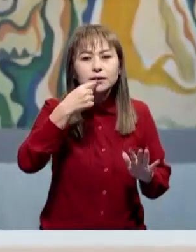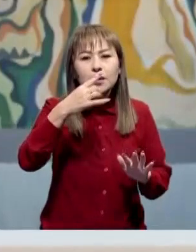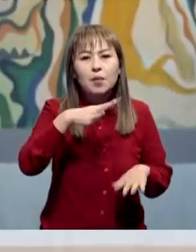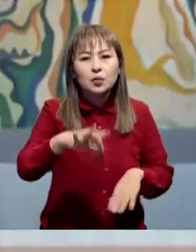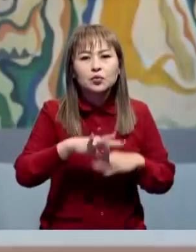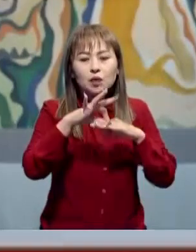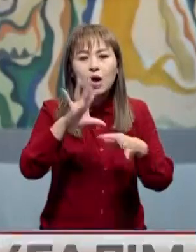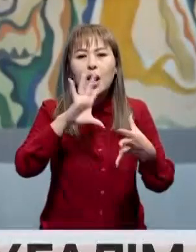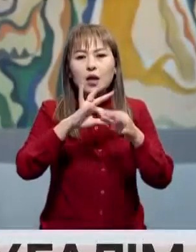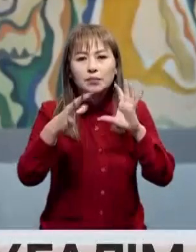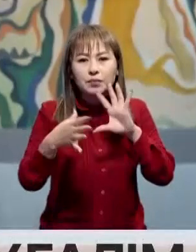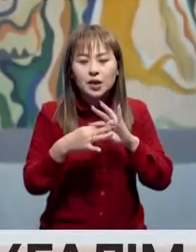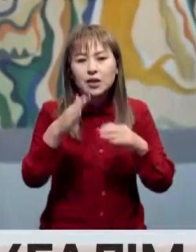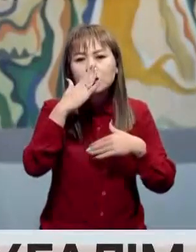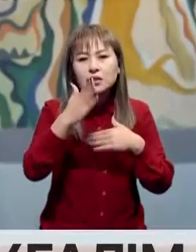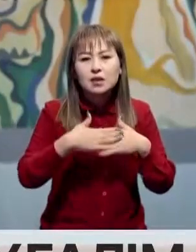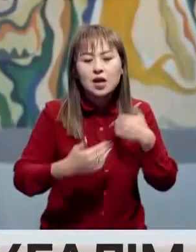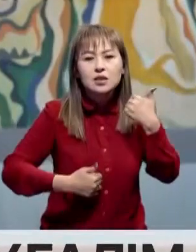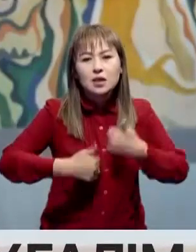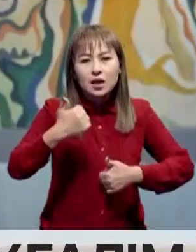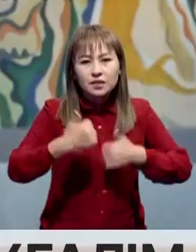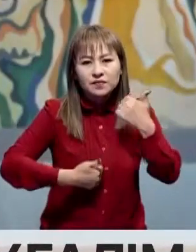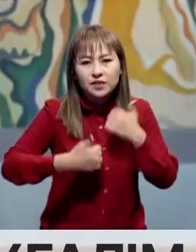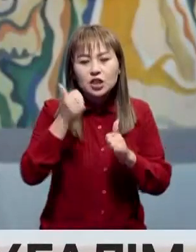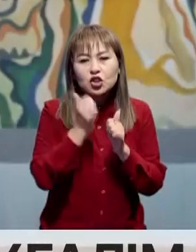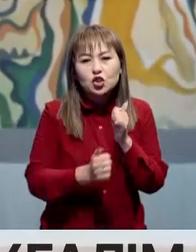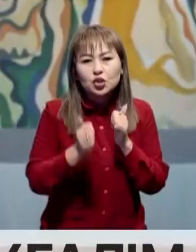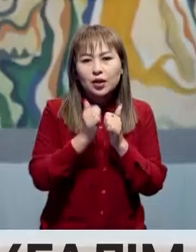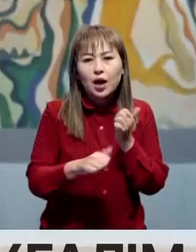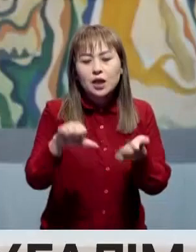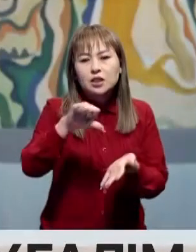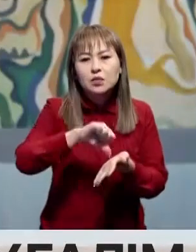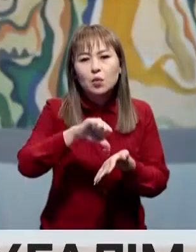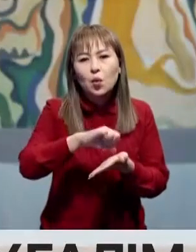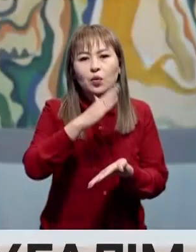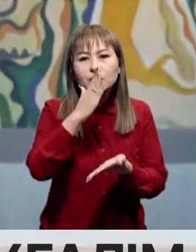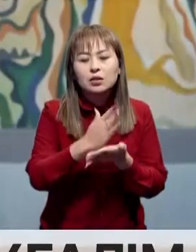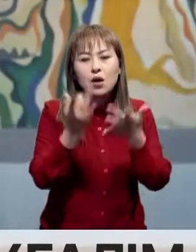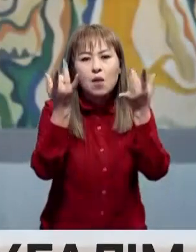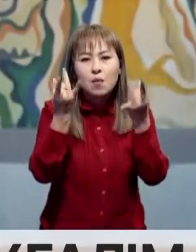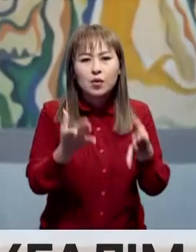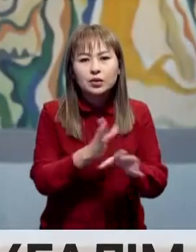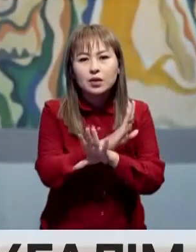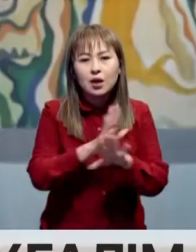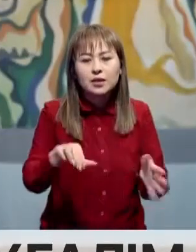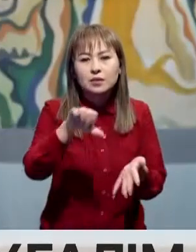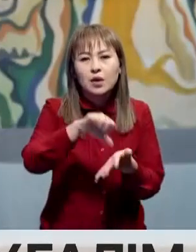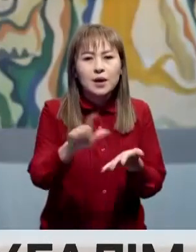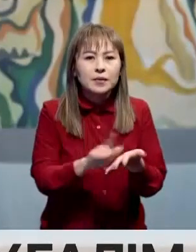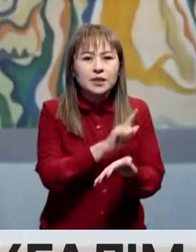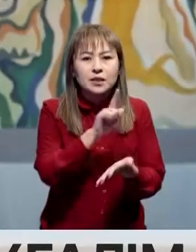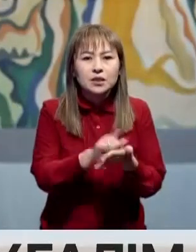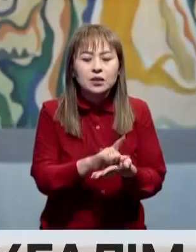өткізілген олимпиадаларға, сайыстарға, конкурсларға жиі қатысып отыратын және де жай қатыспай міндетті